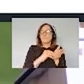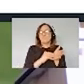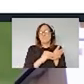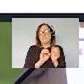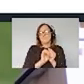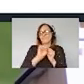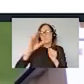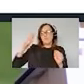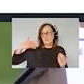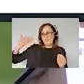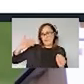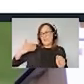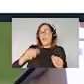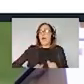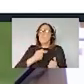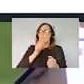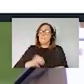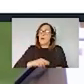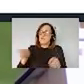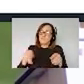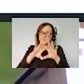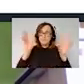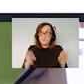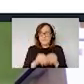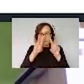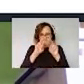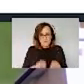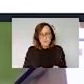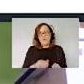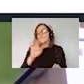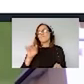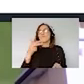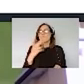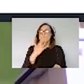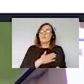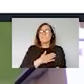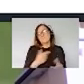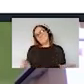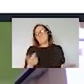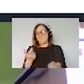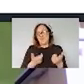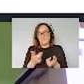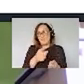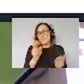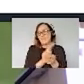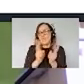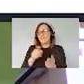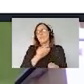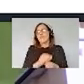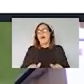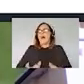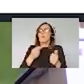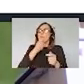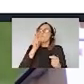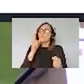do prezentacji, żebyście Państwo mieli w pakiecie i dodaję też dla fanów, czyli dla zabawy, bo przecież te spotkania też są po to, żeby ludzie, którzy w